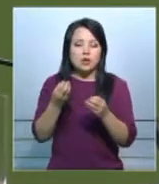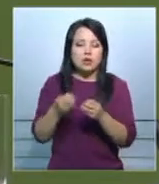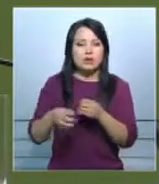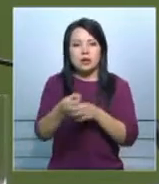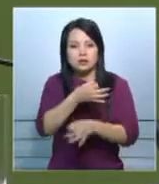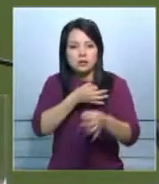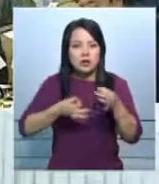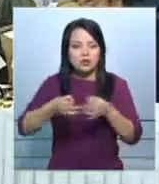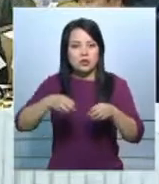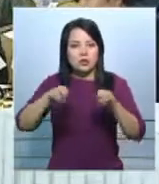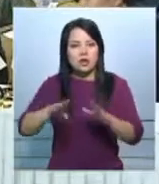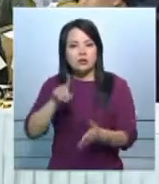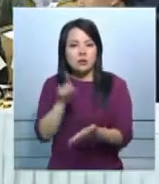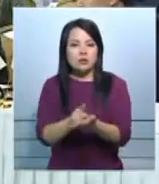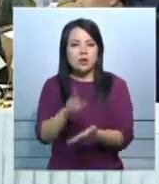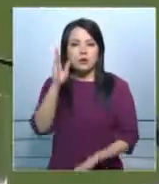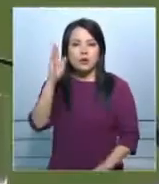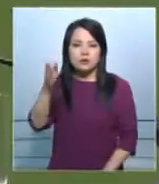жасаспақ.